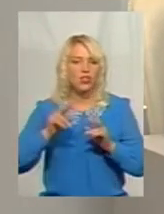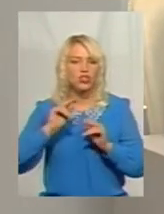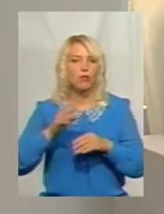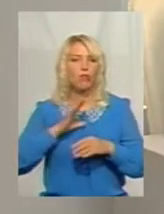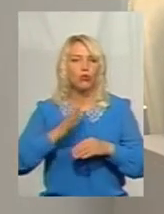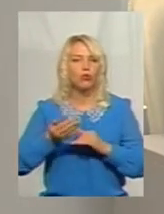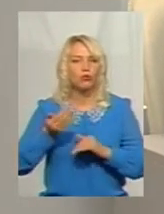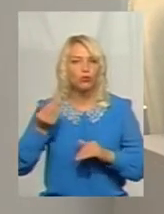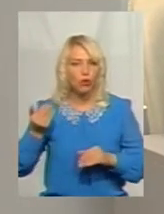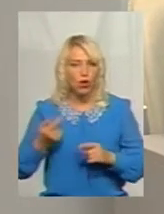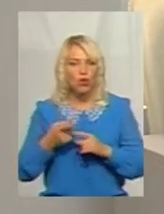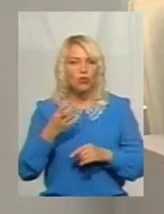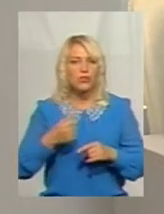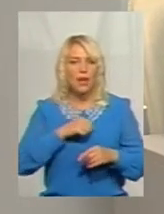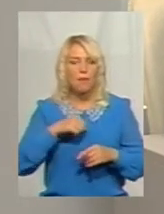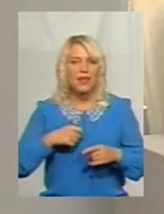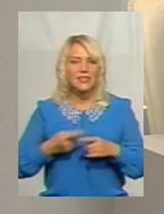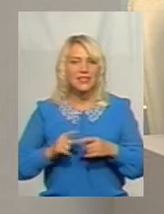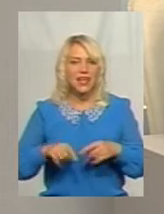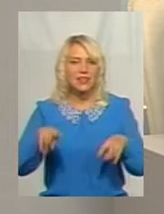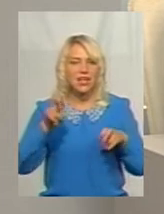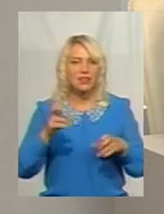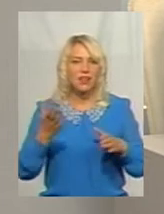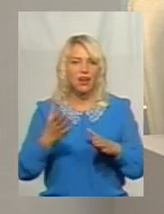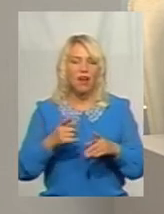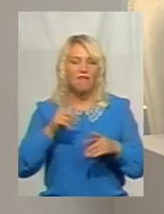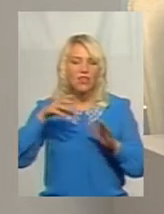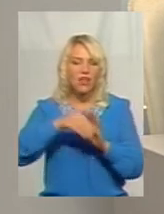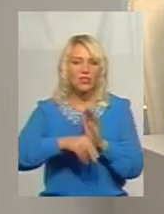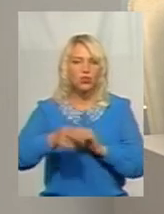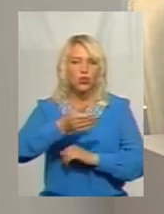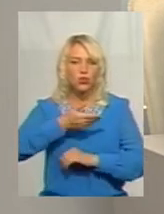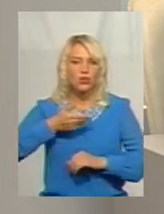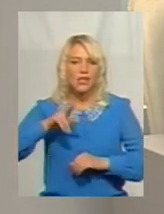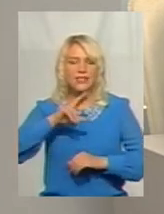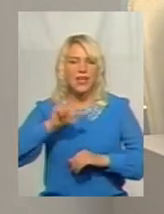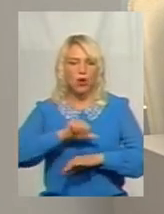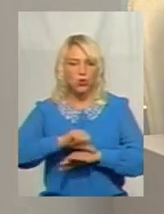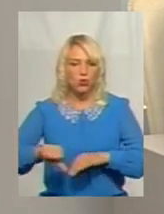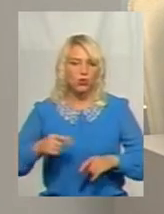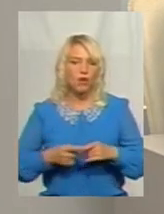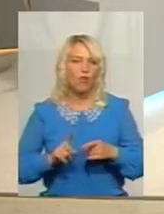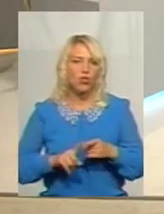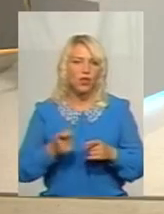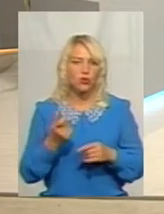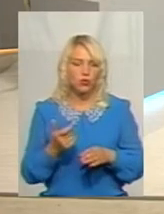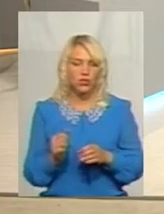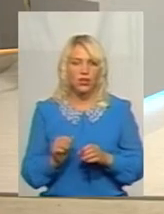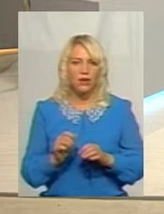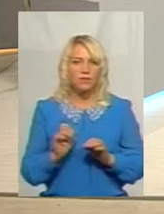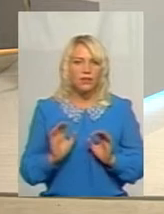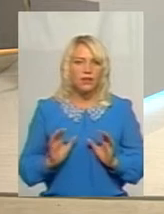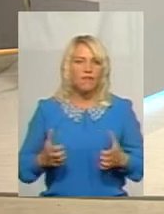того. Але сама оця назва, яка, скоріш за все, внесена до нас десь з-за кордону, вона трошки відштовхує людей